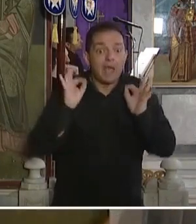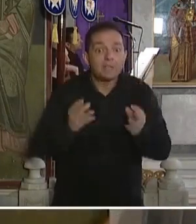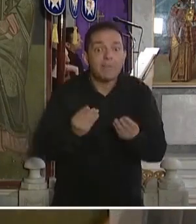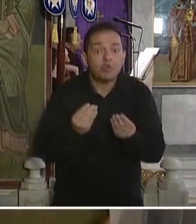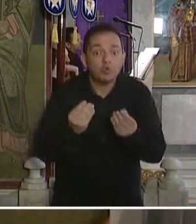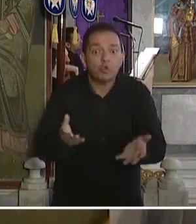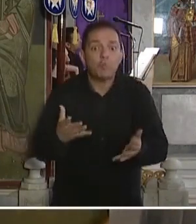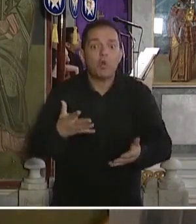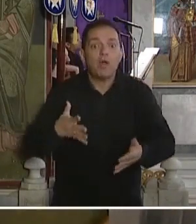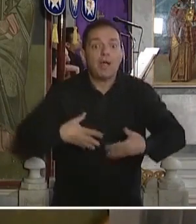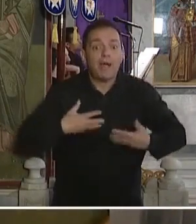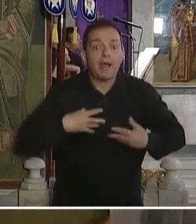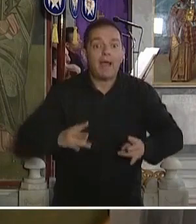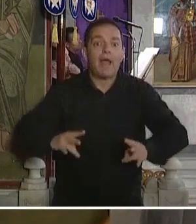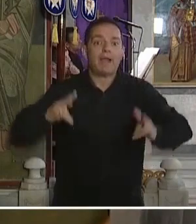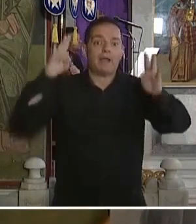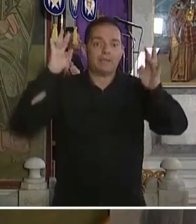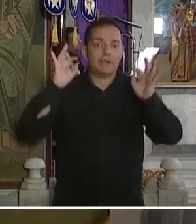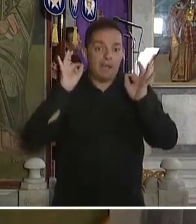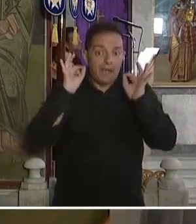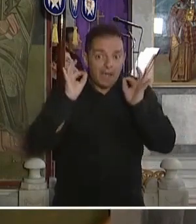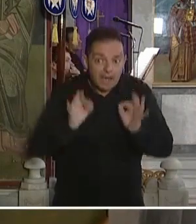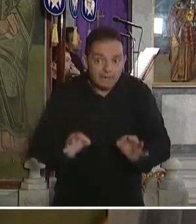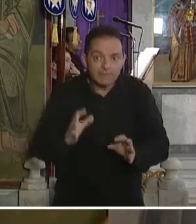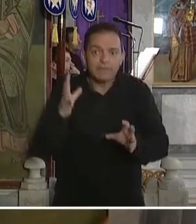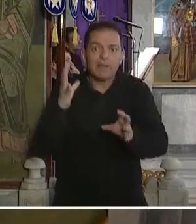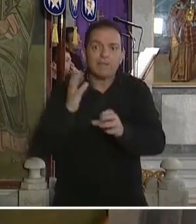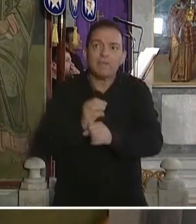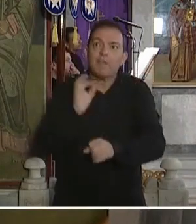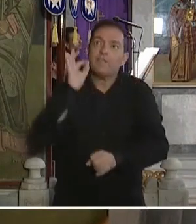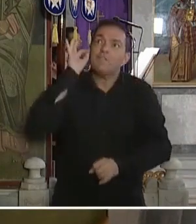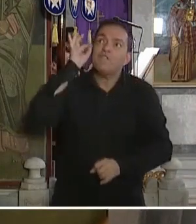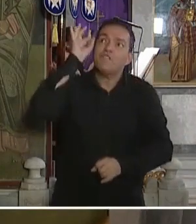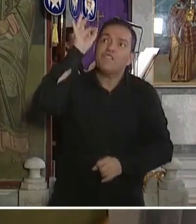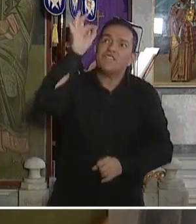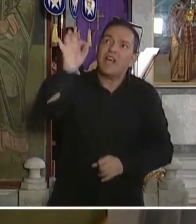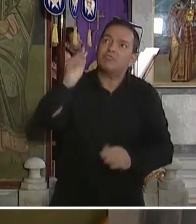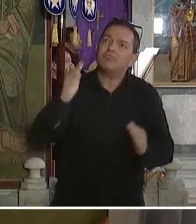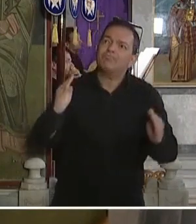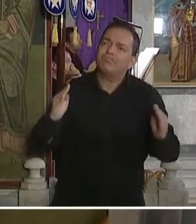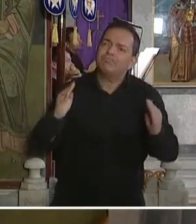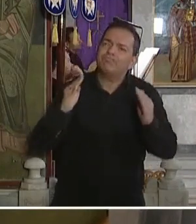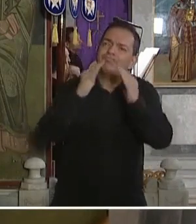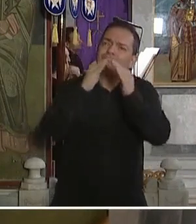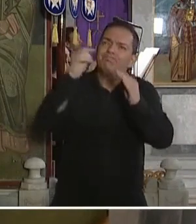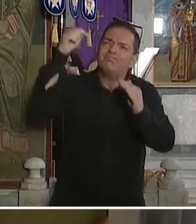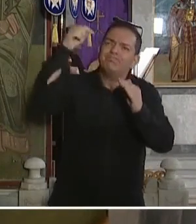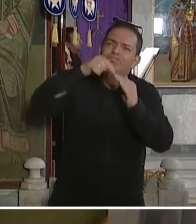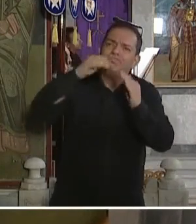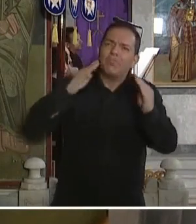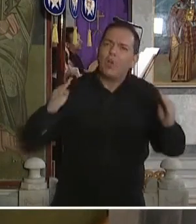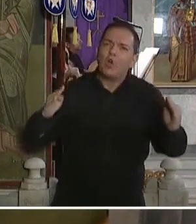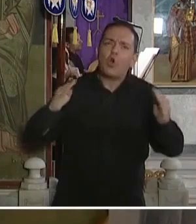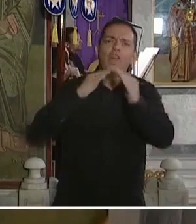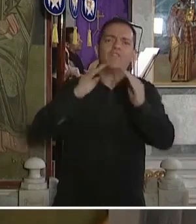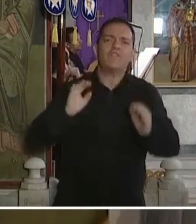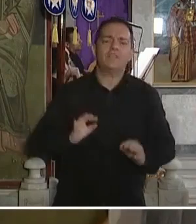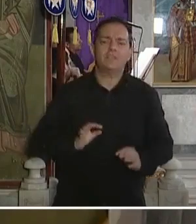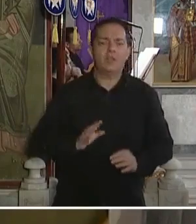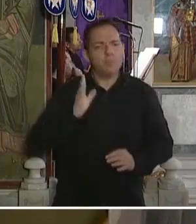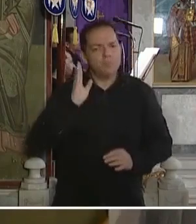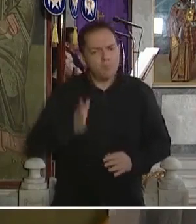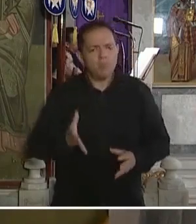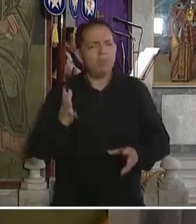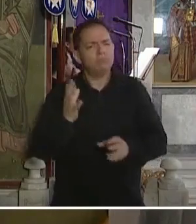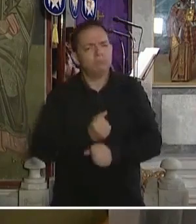χαρά. Έτσι κατακτάται η κορυφή. Αν φτάσουμε λίγο, μπορούμε πολλά να κάνουμε στη